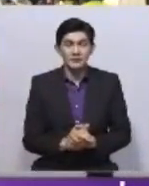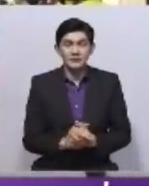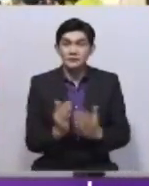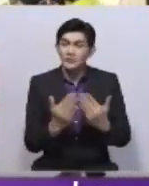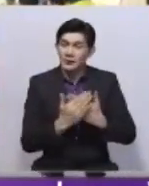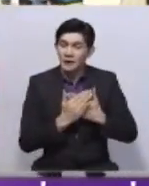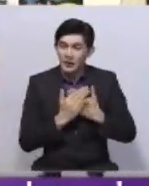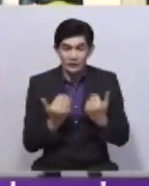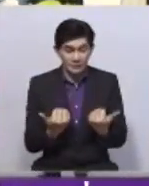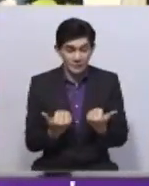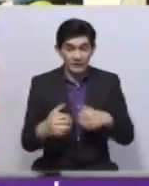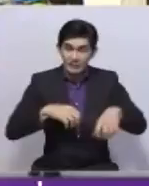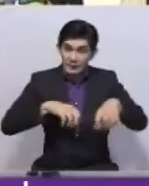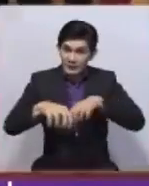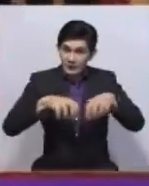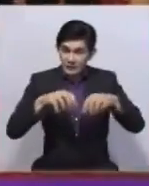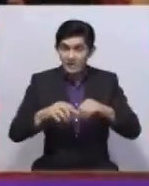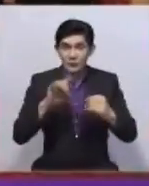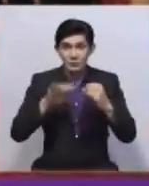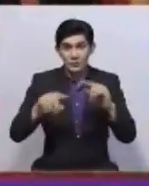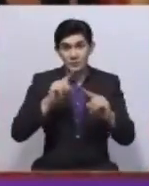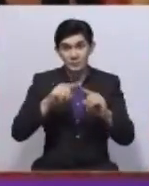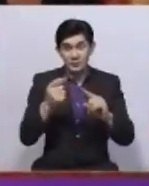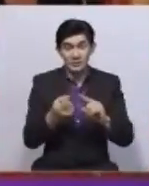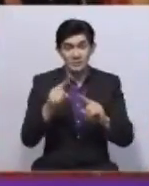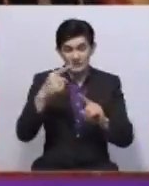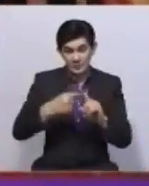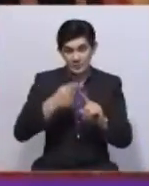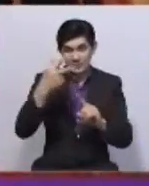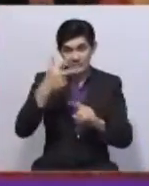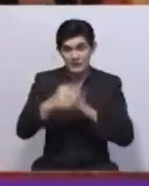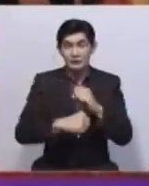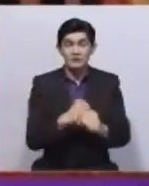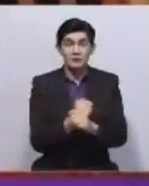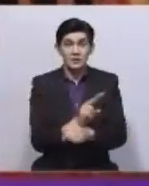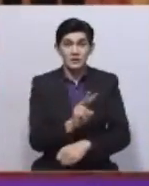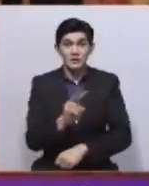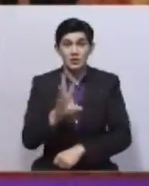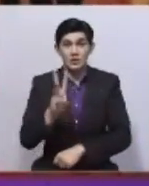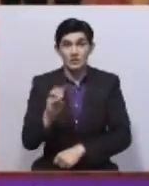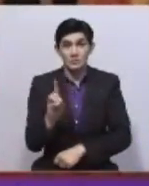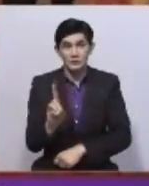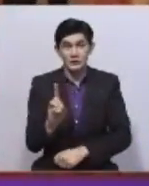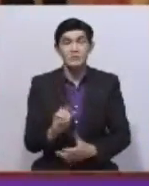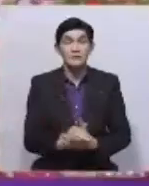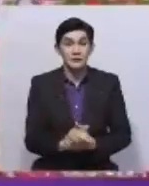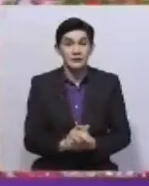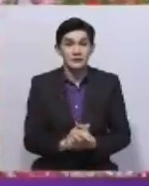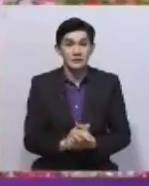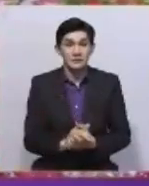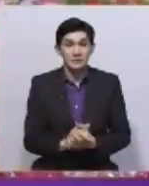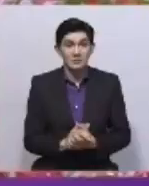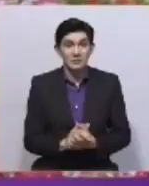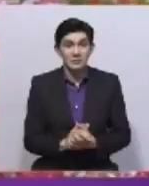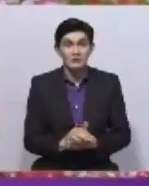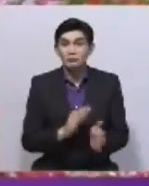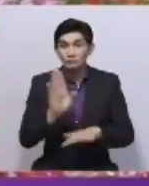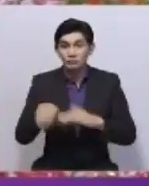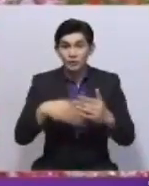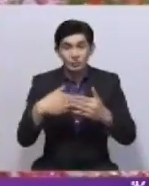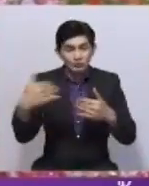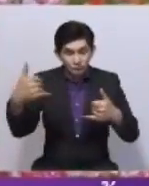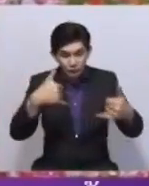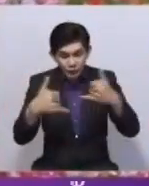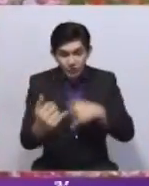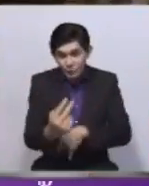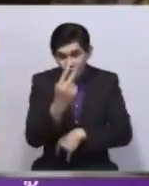รักคลายความหนาวนะครับจะจัดขึ้นไปจนถึงวันที่11มีนาคมพุทธศักราช2561ซึ่งคุณผู้ชมนะครับสามารถเดินทางเ